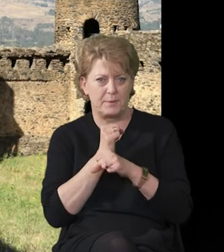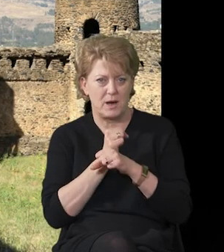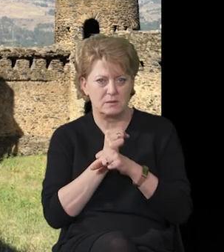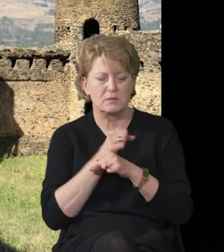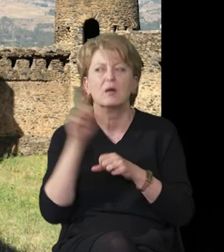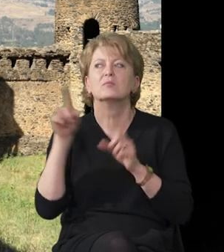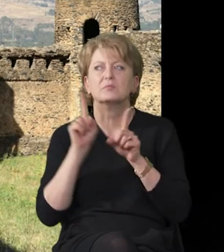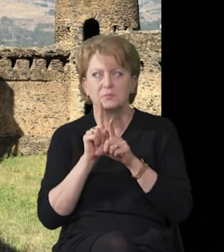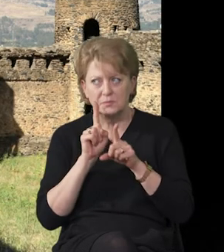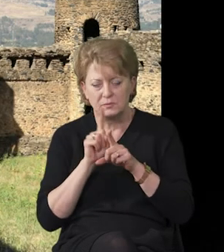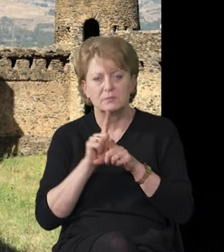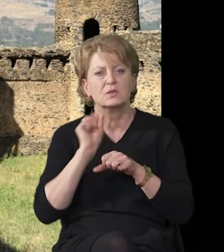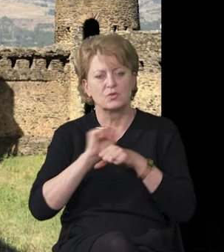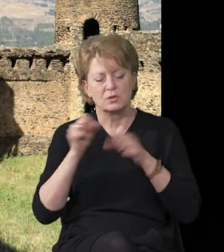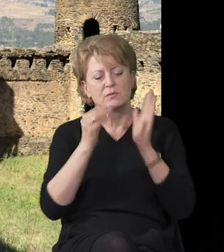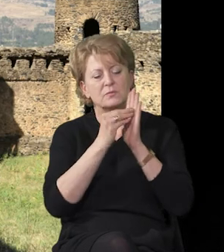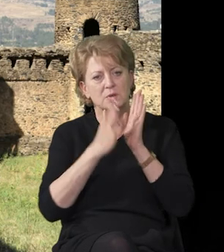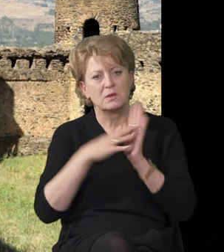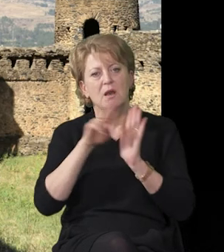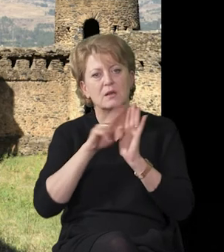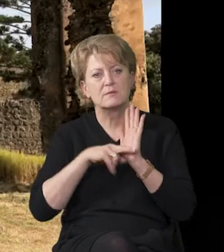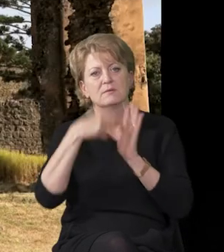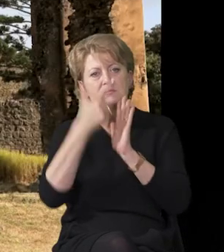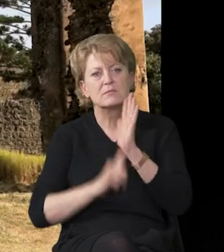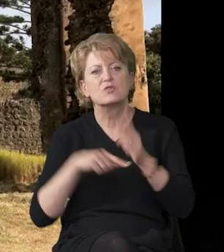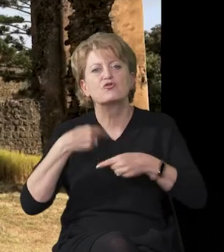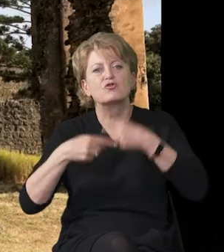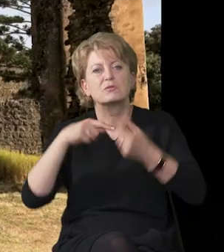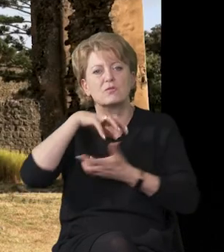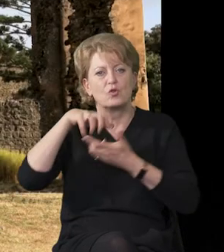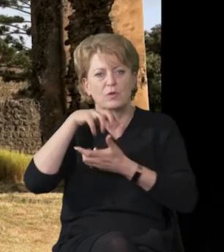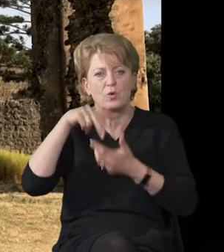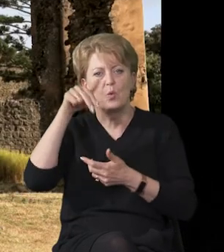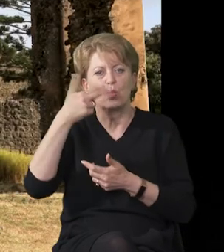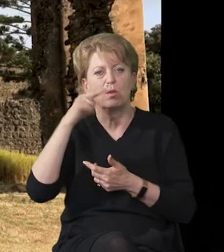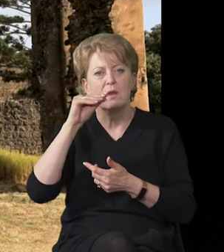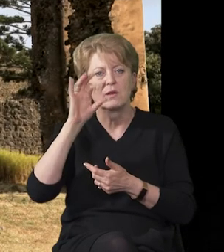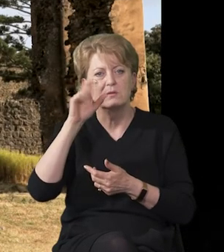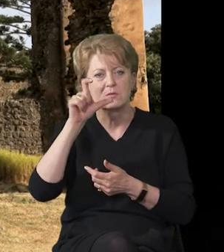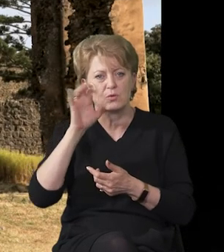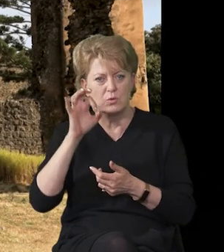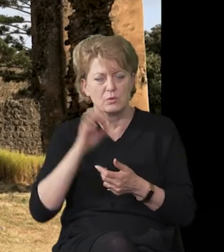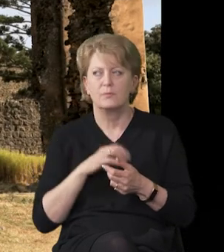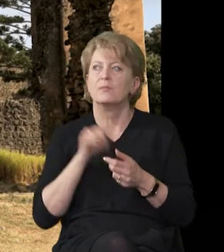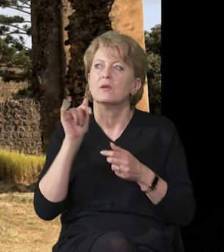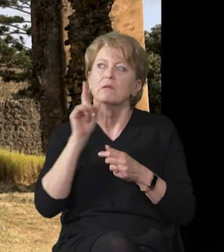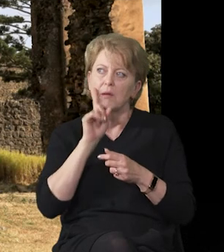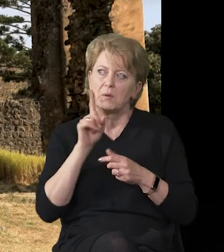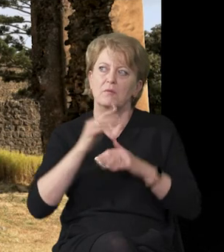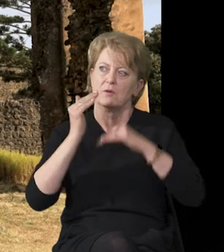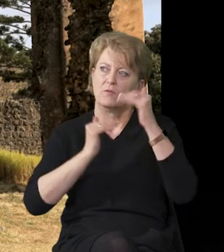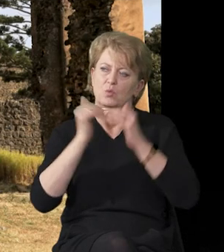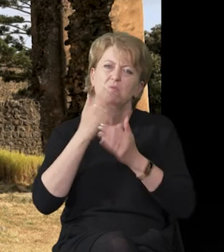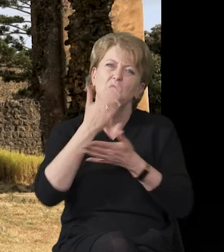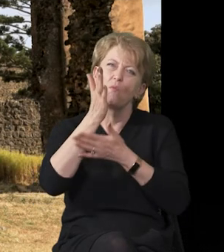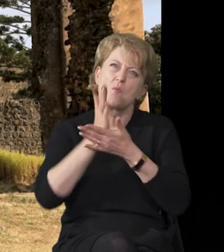listę dziedzictwa światowego UNESCO. No i tak jak wspominałem, został wybudowany w połowie XVI